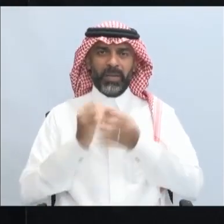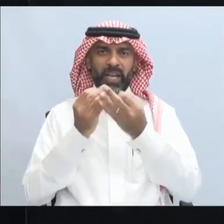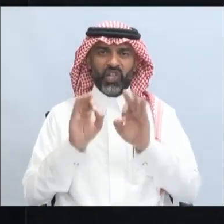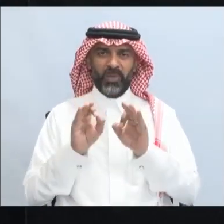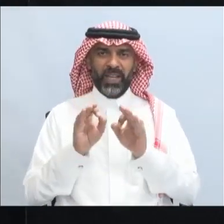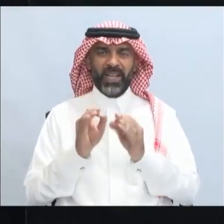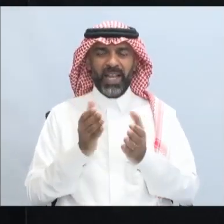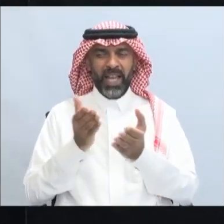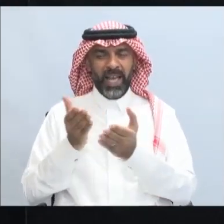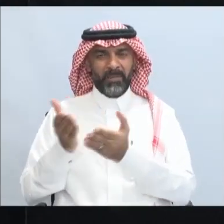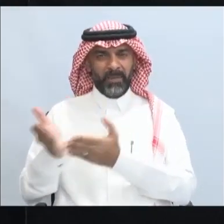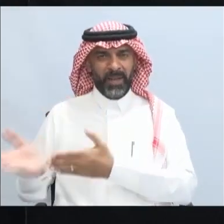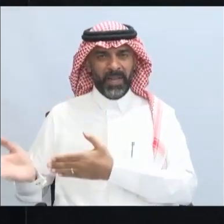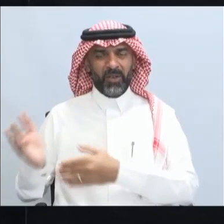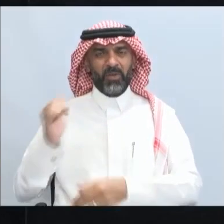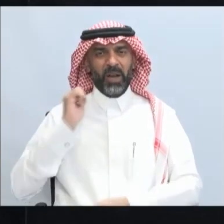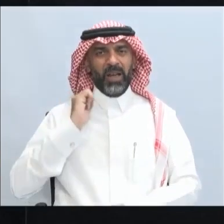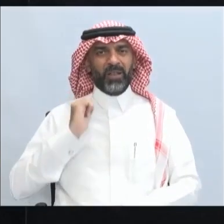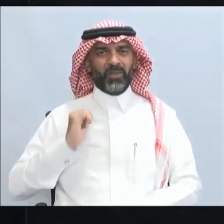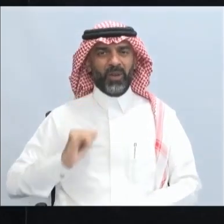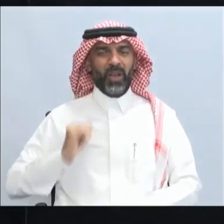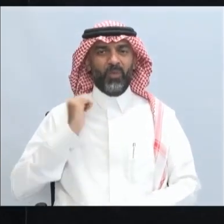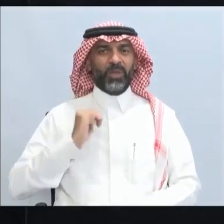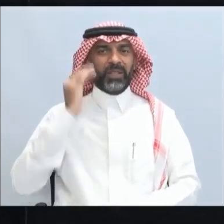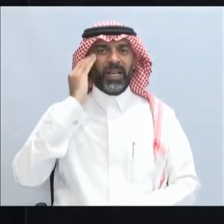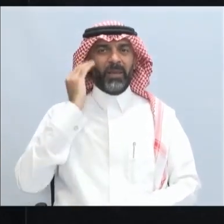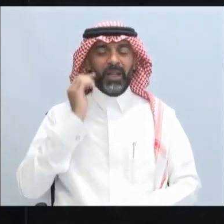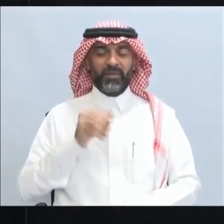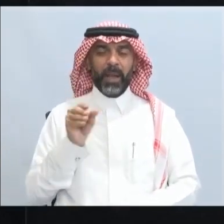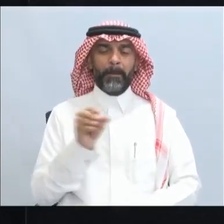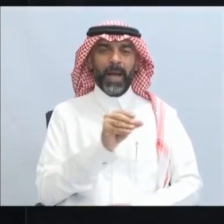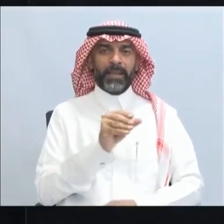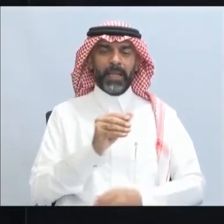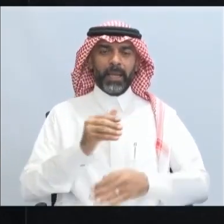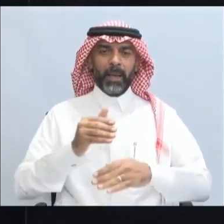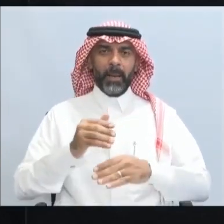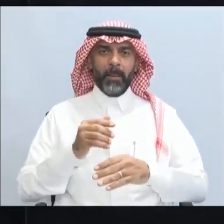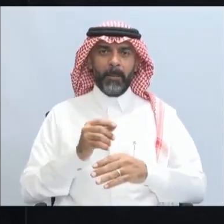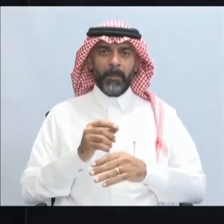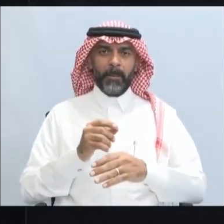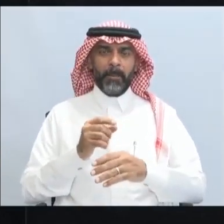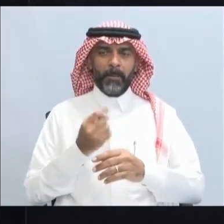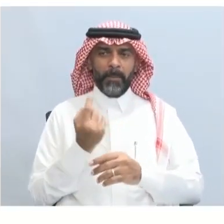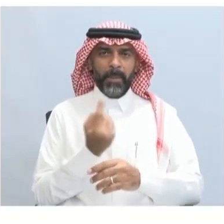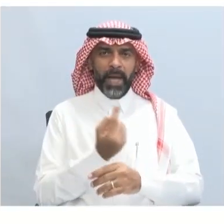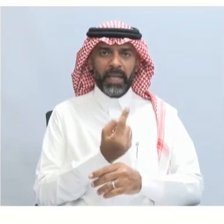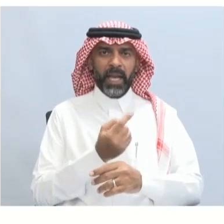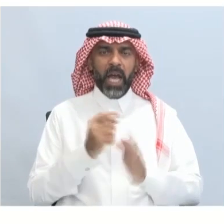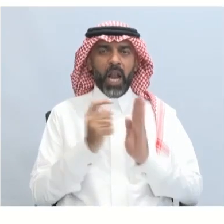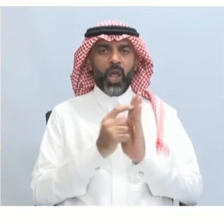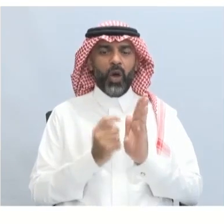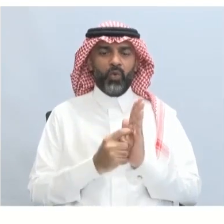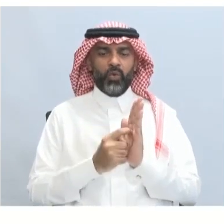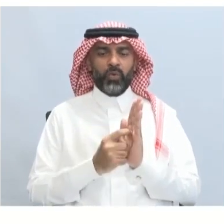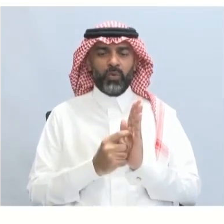بعد حياكم الله ابنائي وبناتي الطلاب في ماده مبادئ القانون وبين يدينا درسنا في هذا